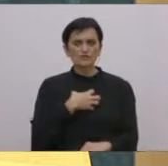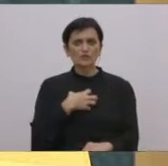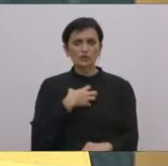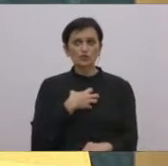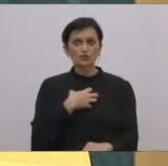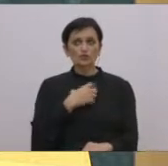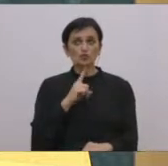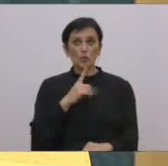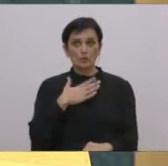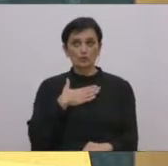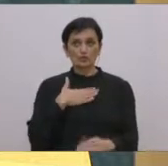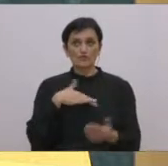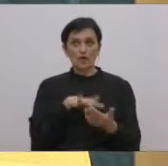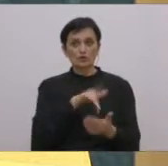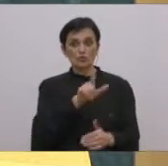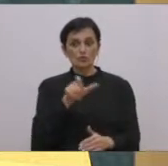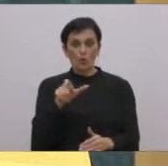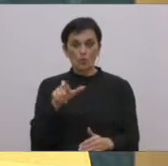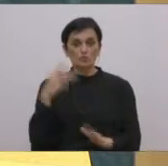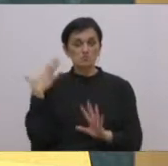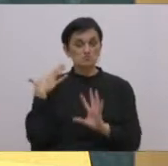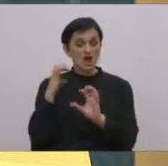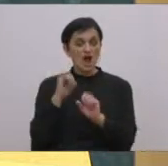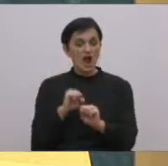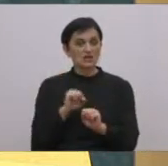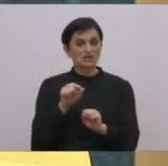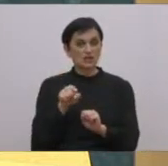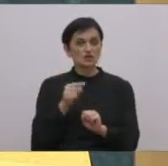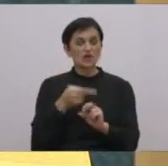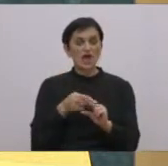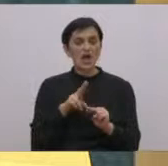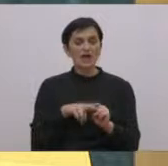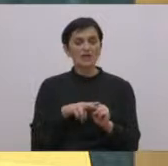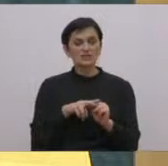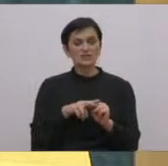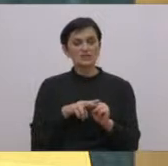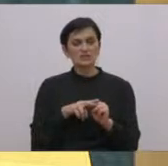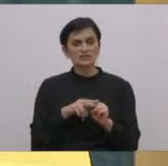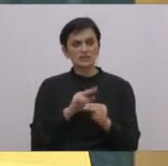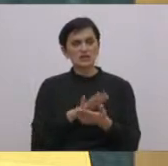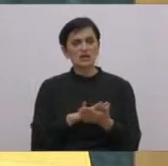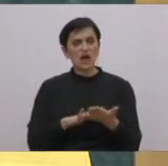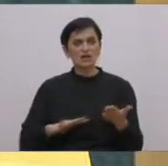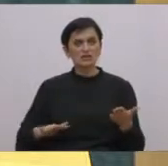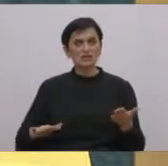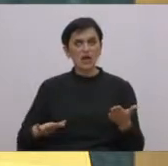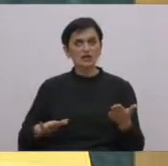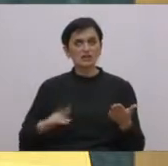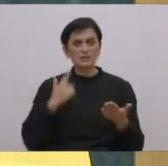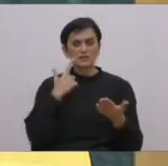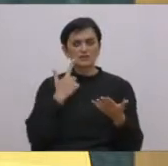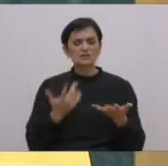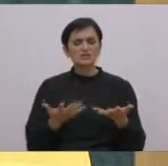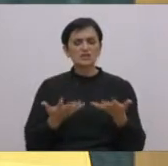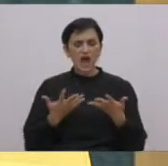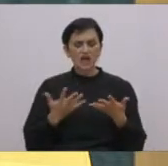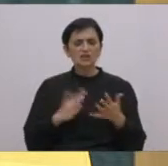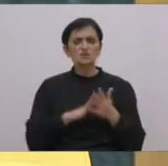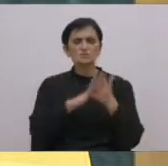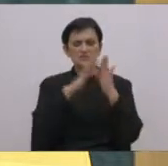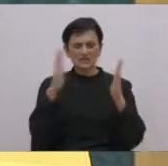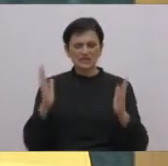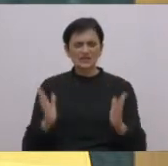რომ ჩვენი მოსახლეობა აქ იყოს ხარდაჭერი და რა თქმა უნდა, ეს გაგრძელდება. ცხადია,